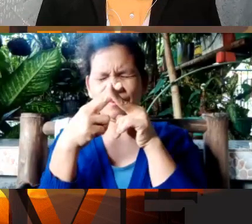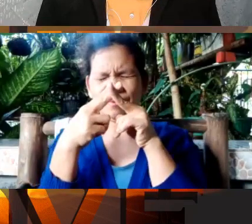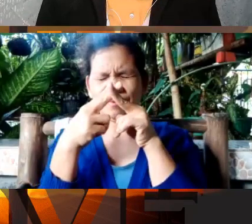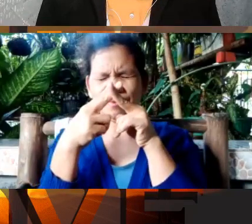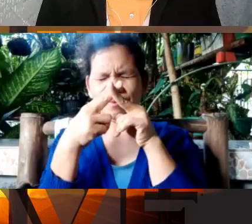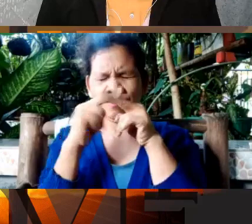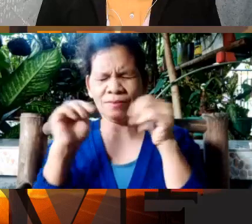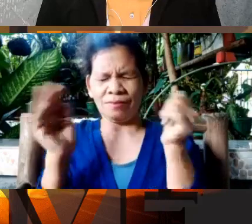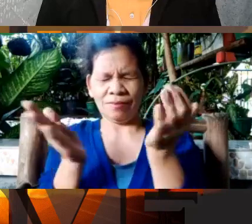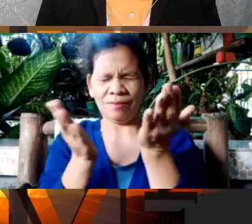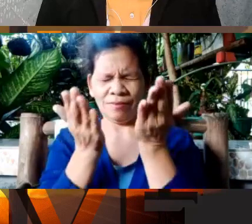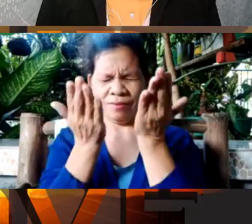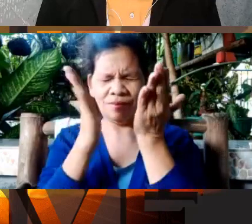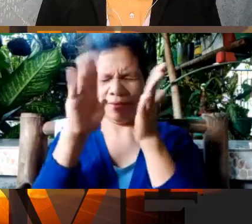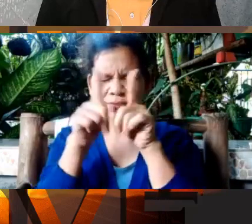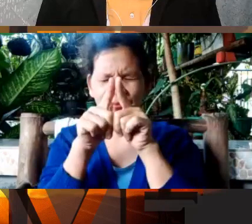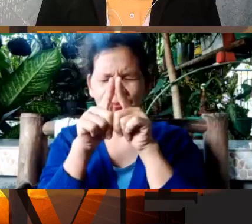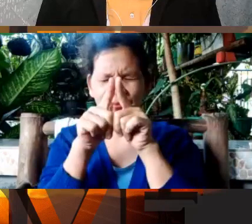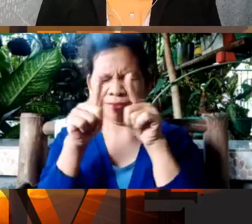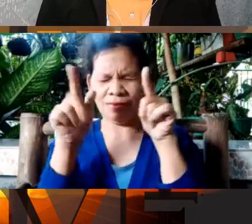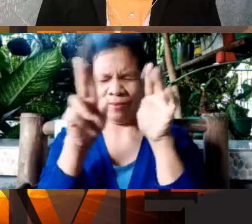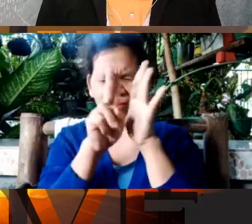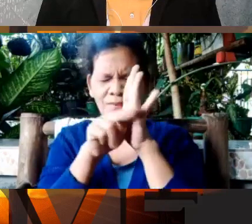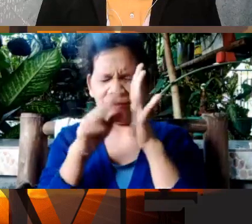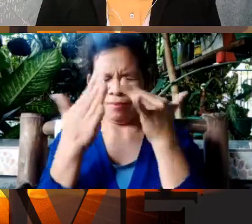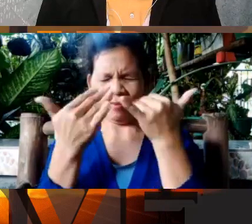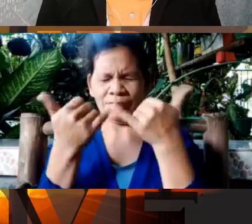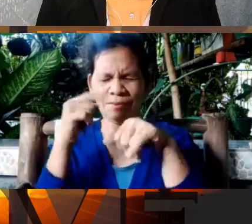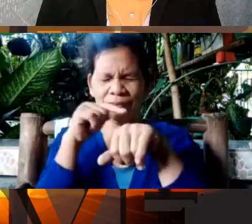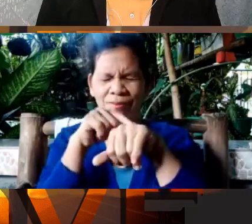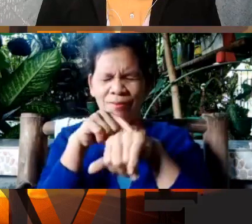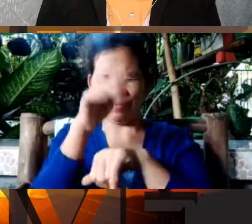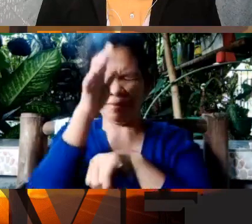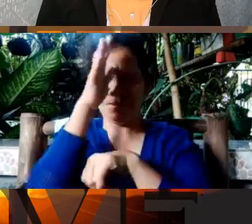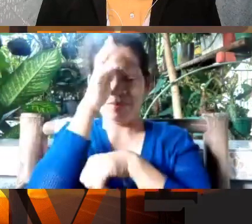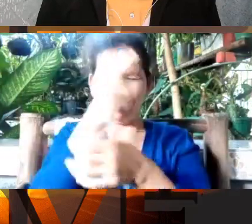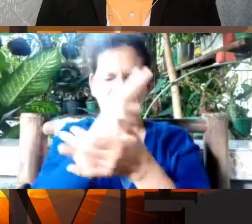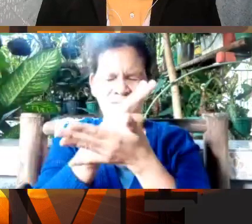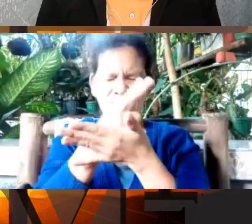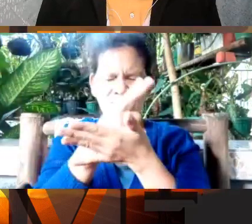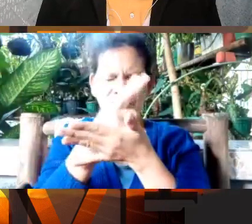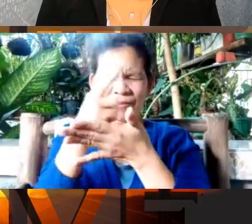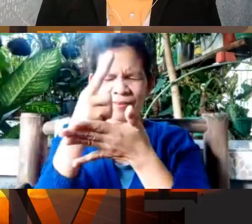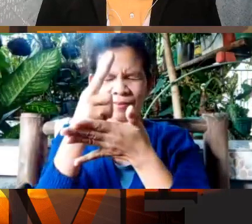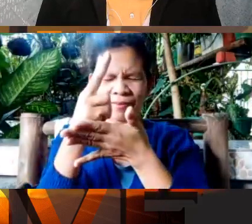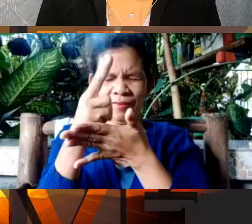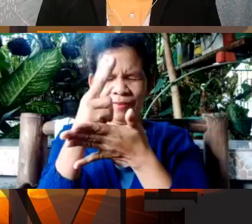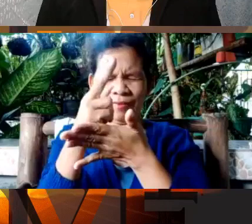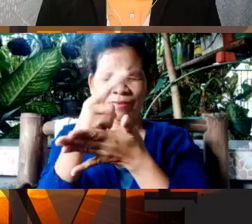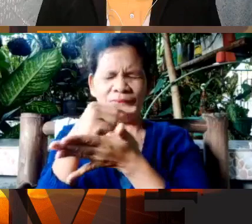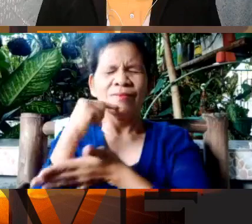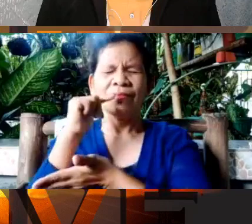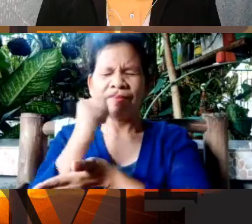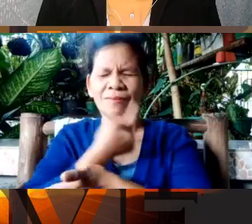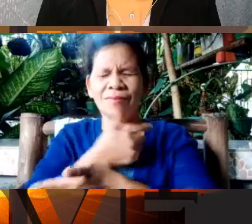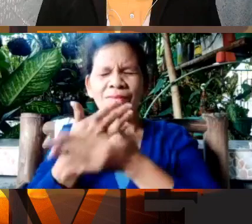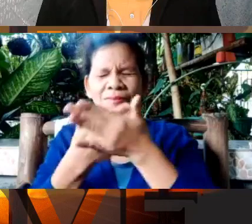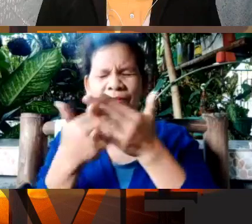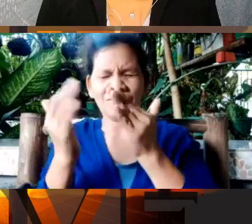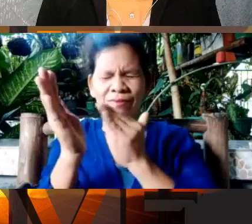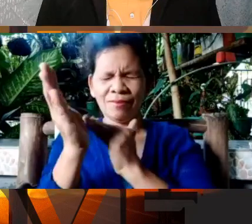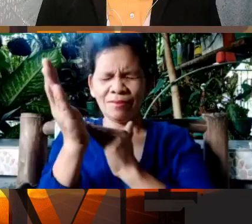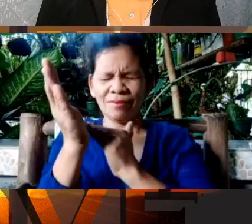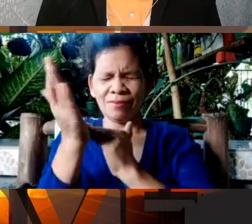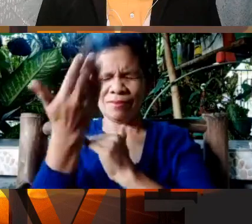Tinataas namin ang iyong kadakilaan sa mga oras na ito, Amang Banal. Pinabati ng isang magandang umaga sa